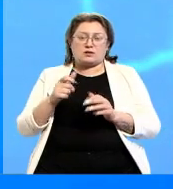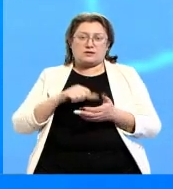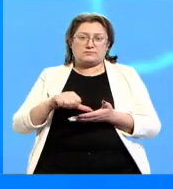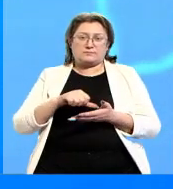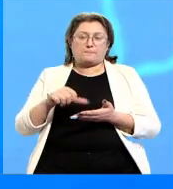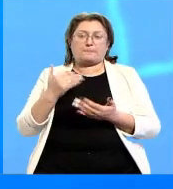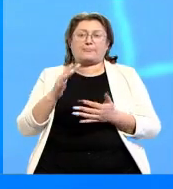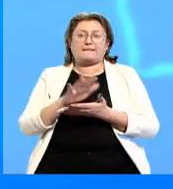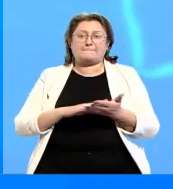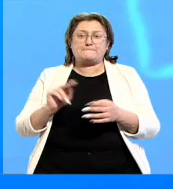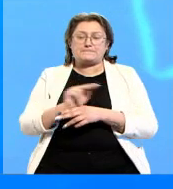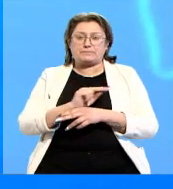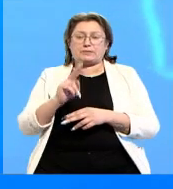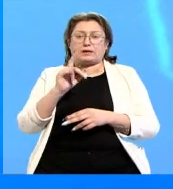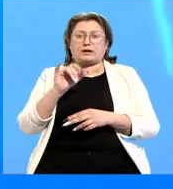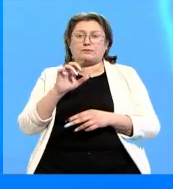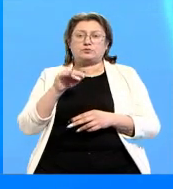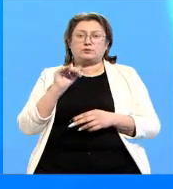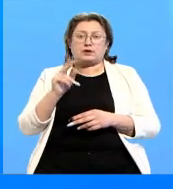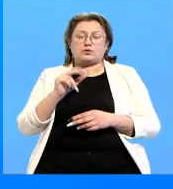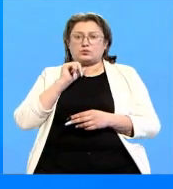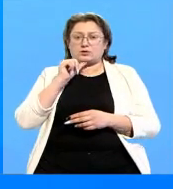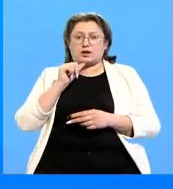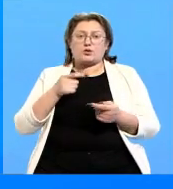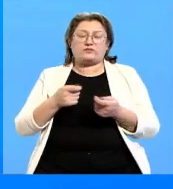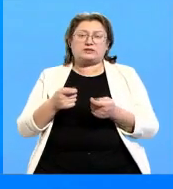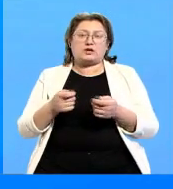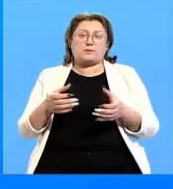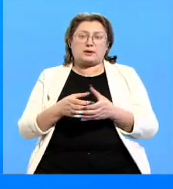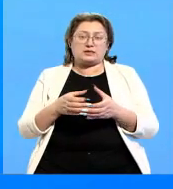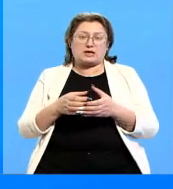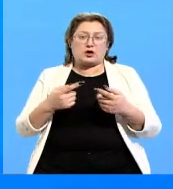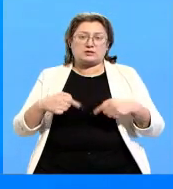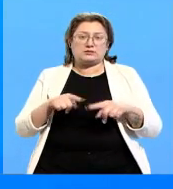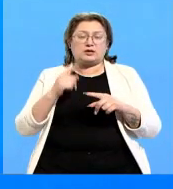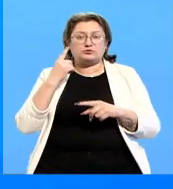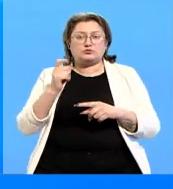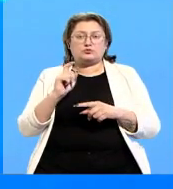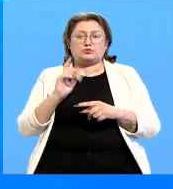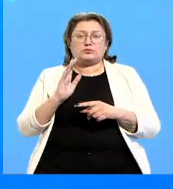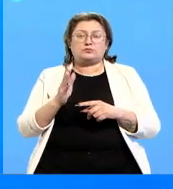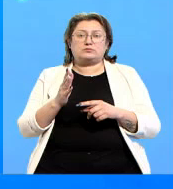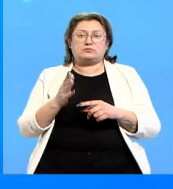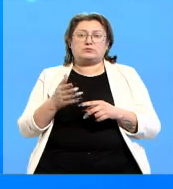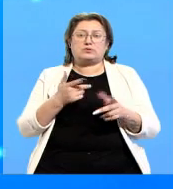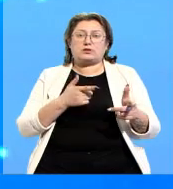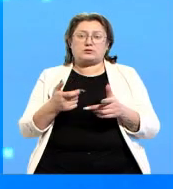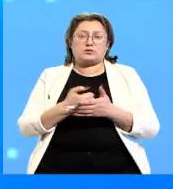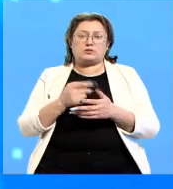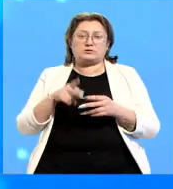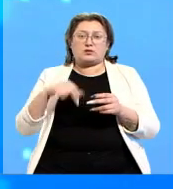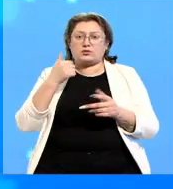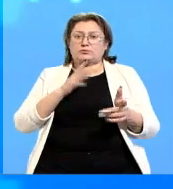жанарту жұмыстары жалғасуда. Мердігер компанияның басшысы берілген аумақты жылдың соңына дейін тапсыратынын хабарлады. Айта кетейік,